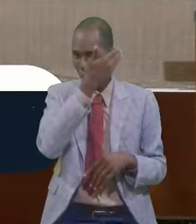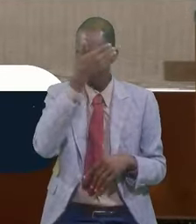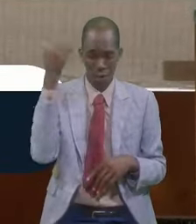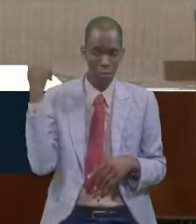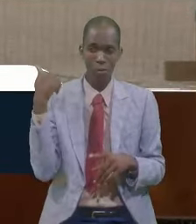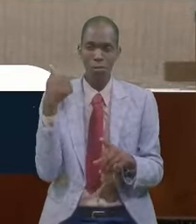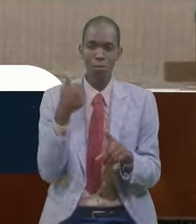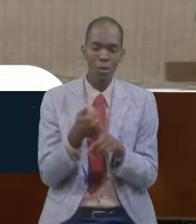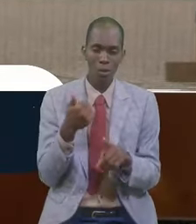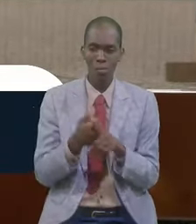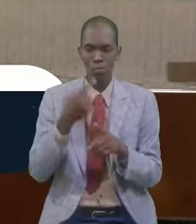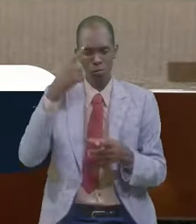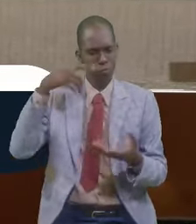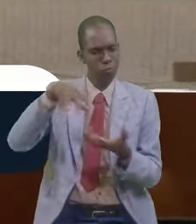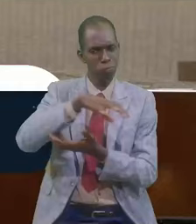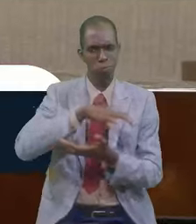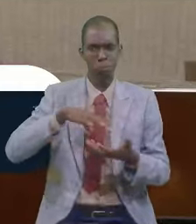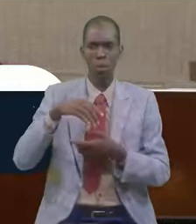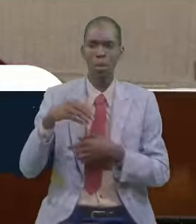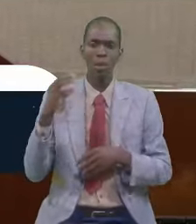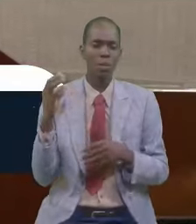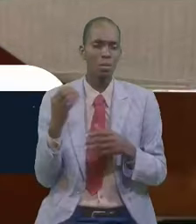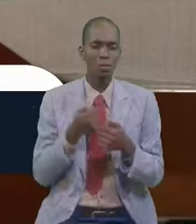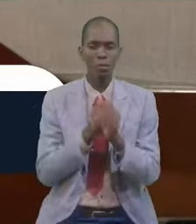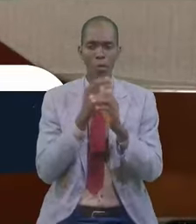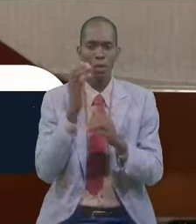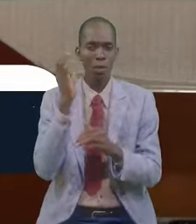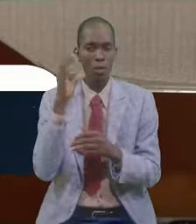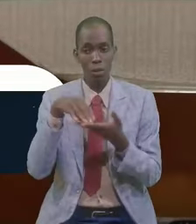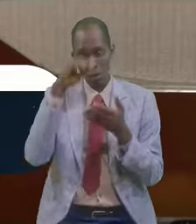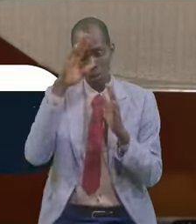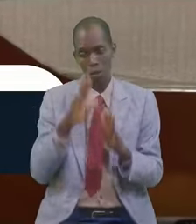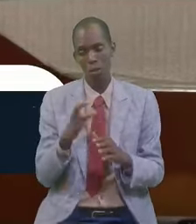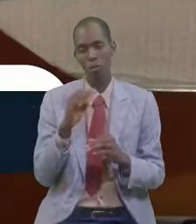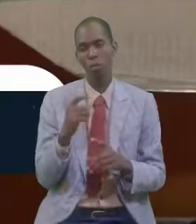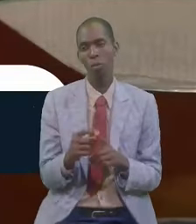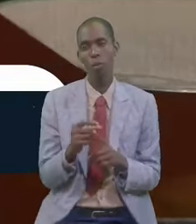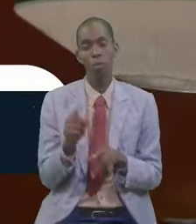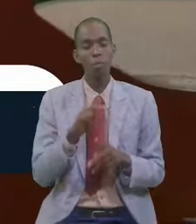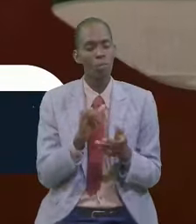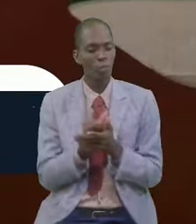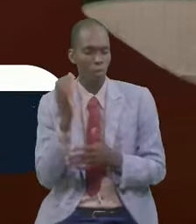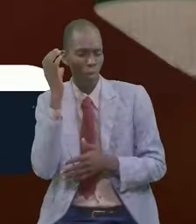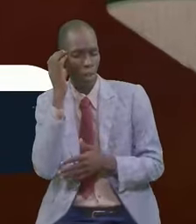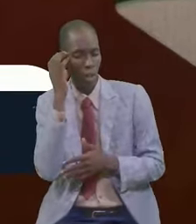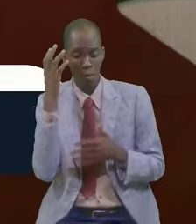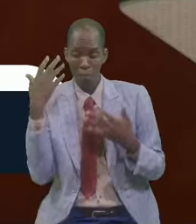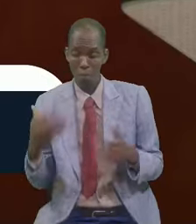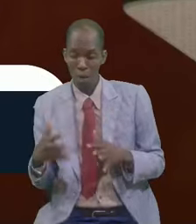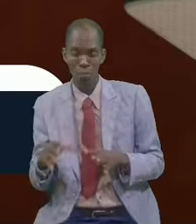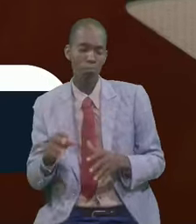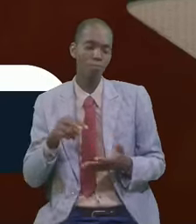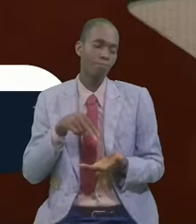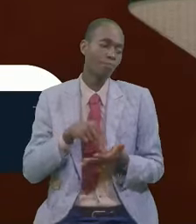les auditeurs illusionnés, oublieux de la parole. Les gens que, après avoir entendu la parole, ils se lèvent, ils